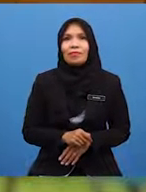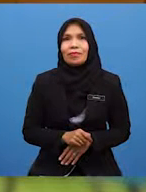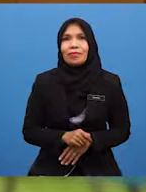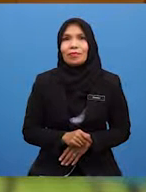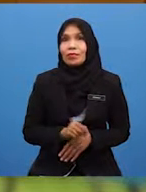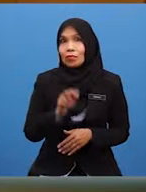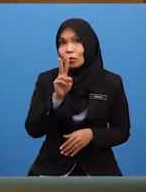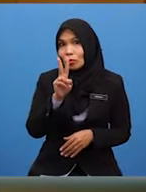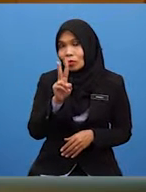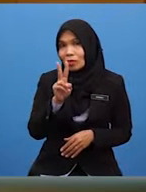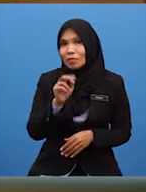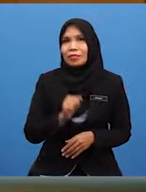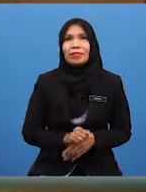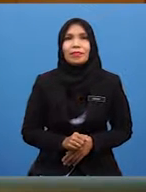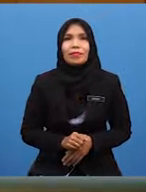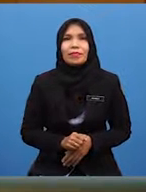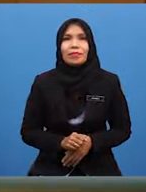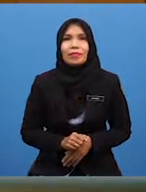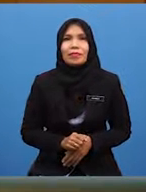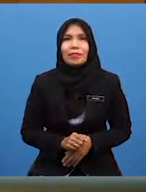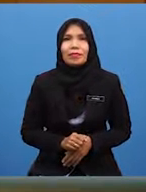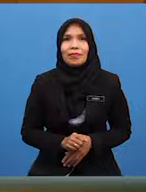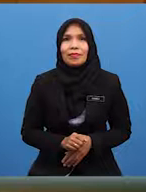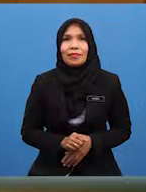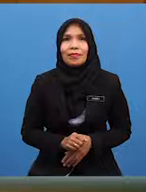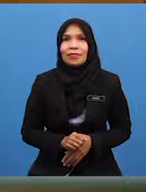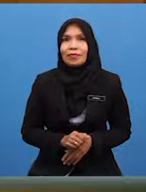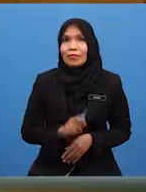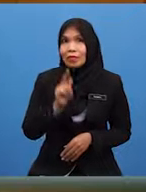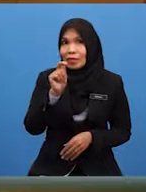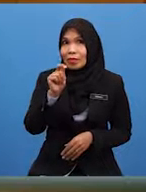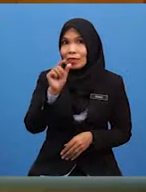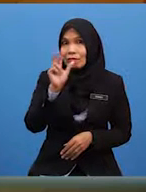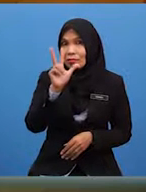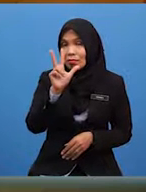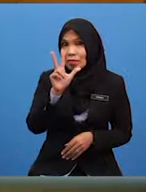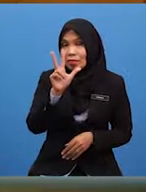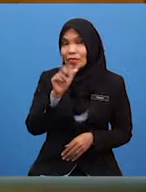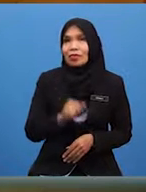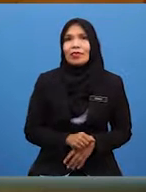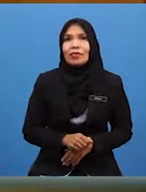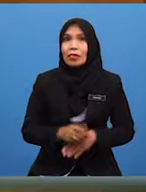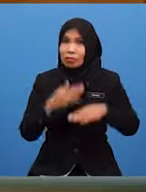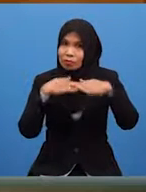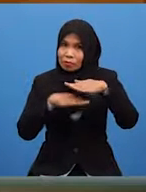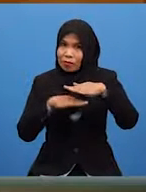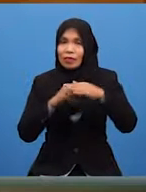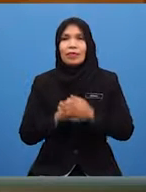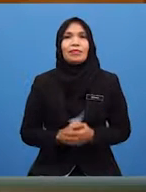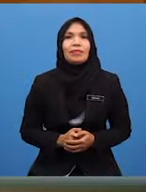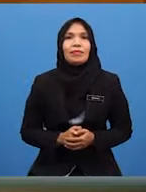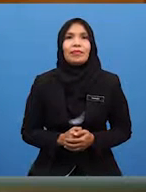titik 2. Manakala titik 3 berada pada kedudukan bawah